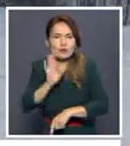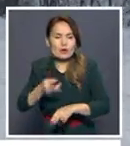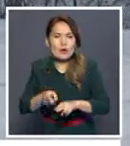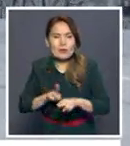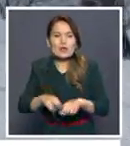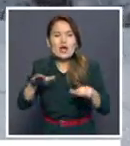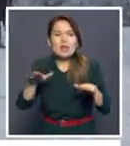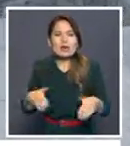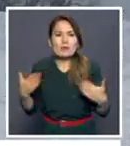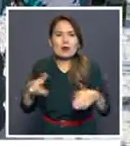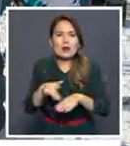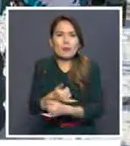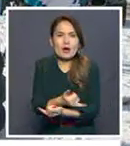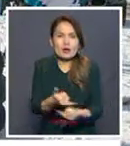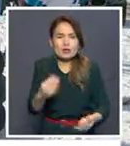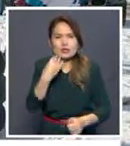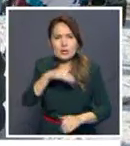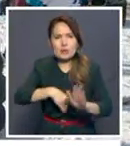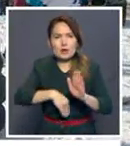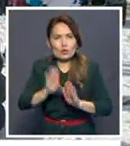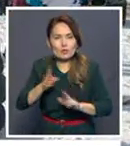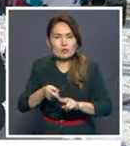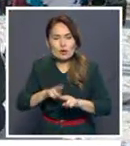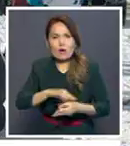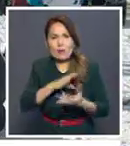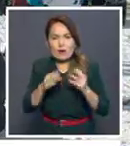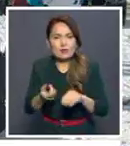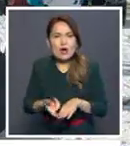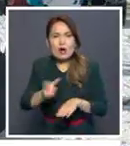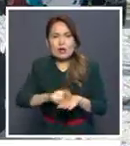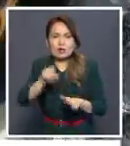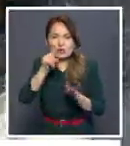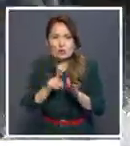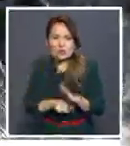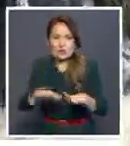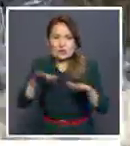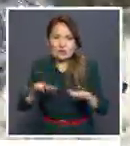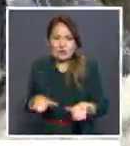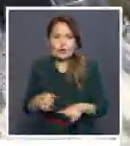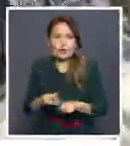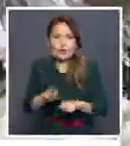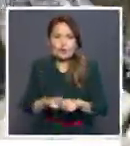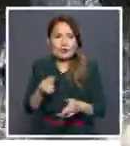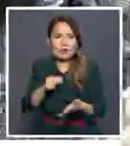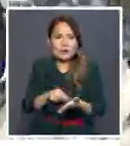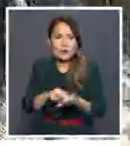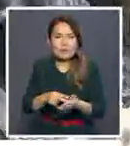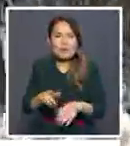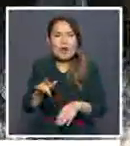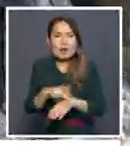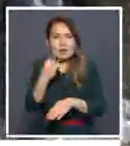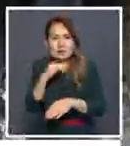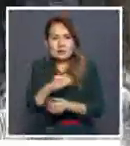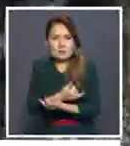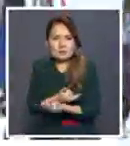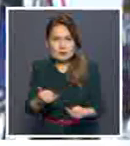демалыс орнының қызмет көрсету құны салыстырмалы түрде басқа орталықтардан арзан әрі қол жетімді дейді. Сәйкесінше қызмет көрсету сапасы да